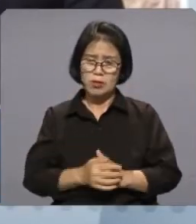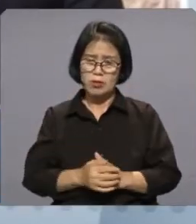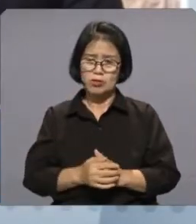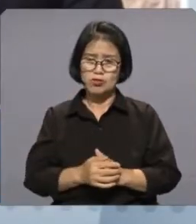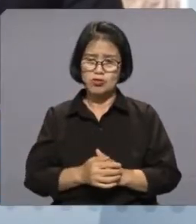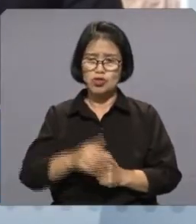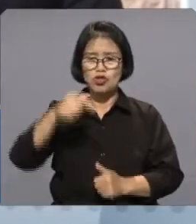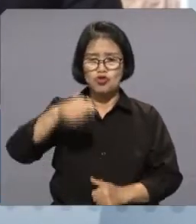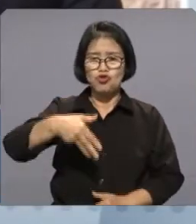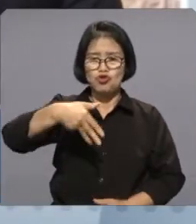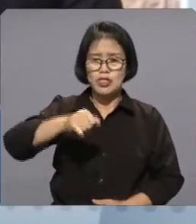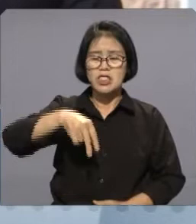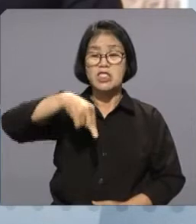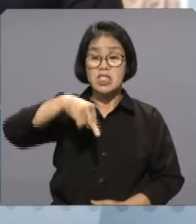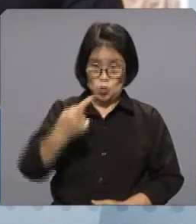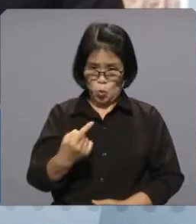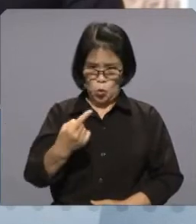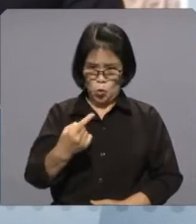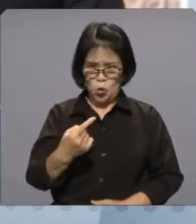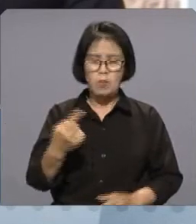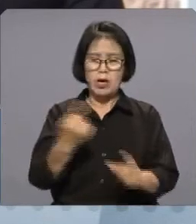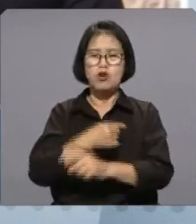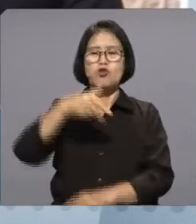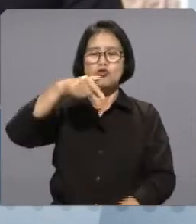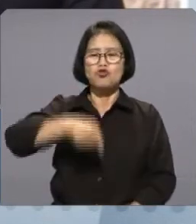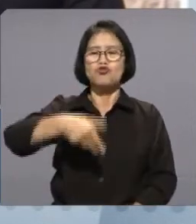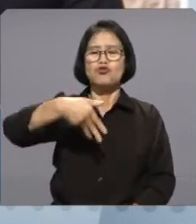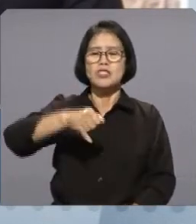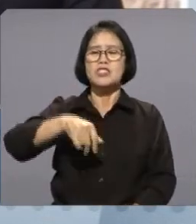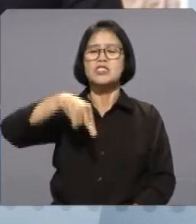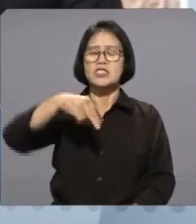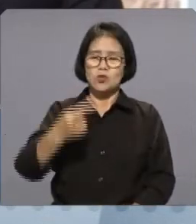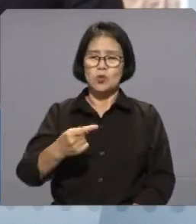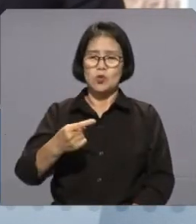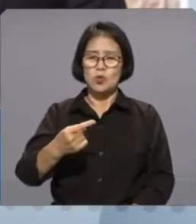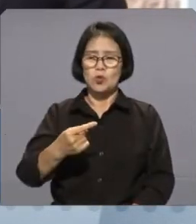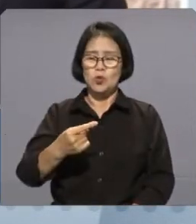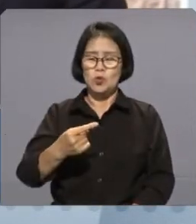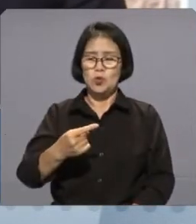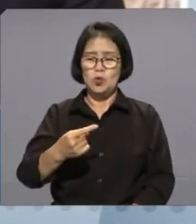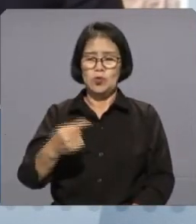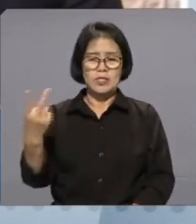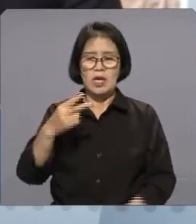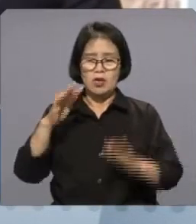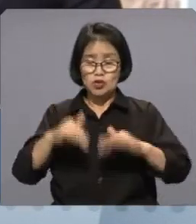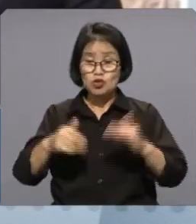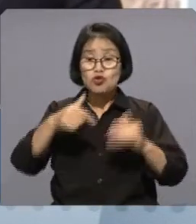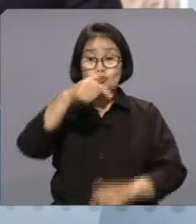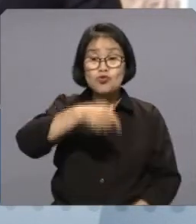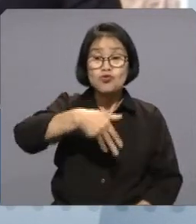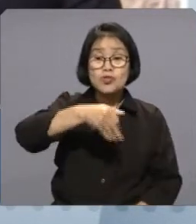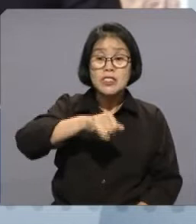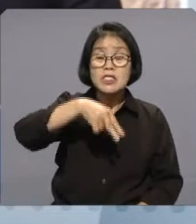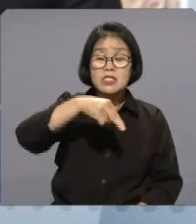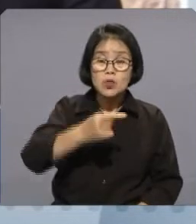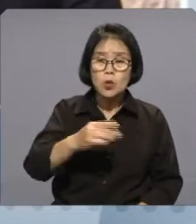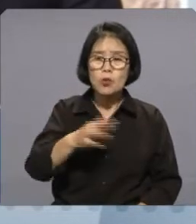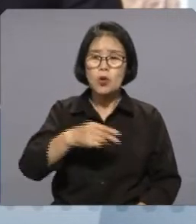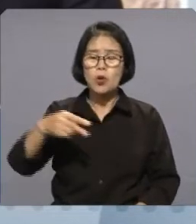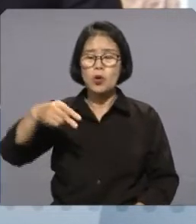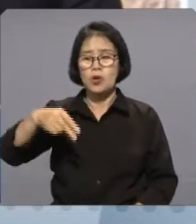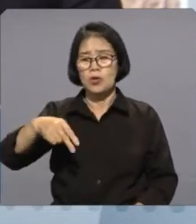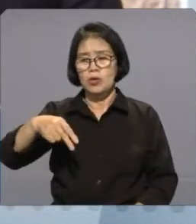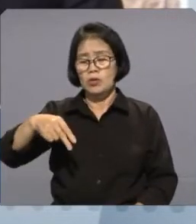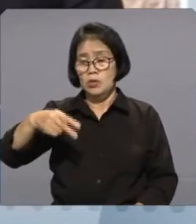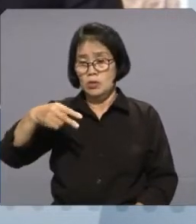구치소의 재건축이라는 표현을 했습니다. 구치소가 교도소하고 다른 점이 있습니다. 아시는 것처럼 교도소는 기결수를